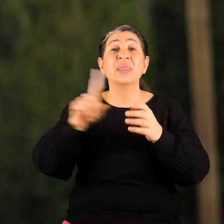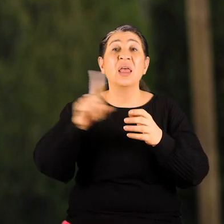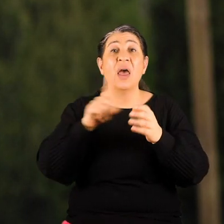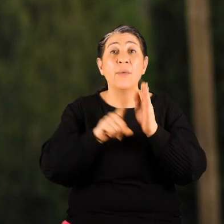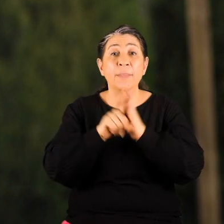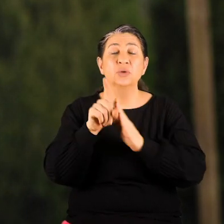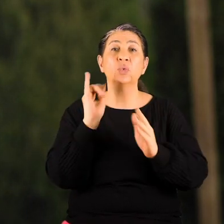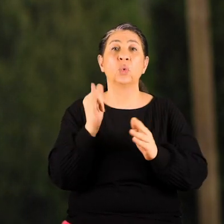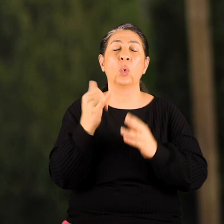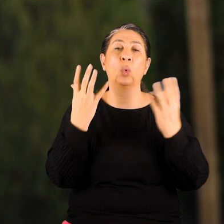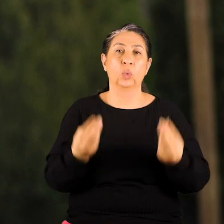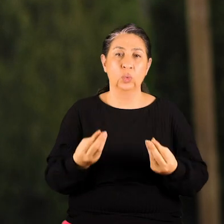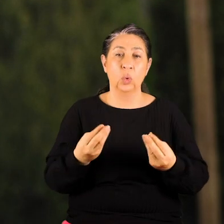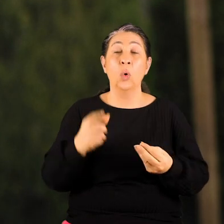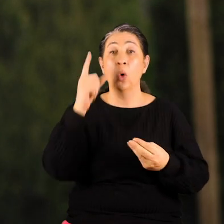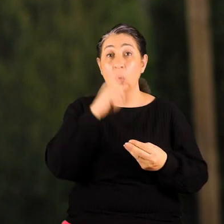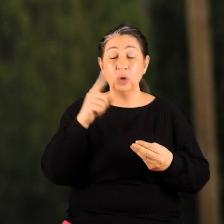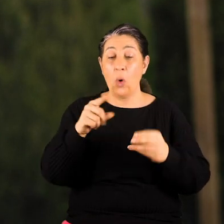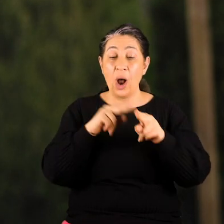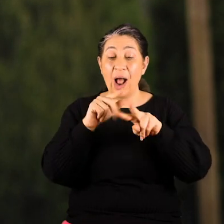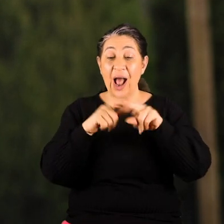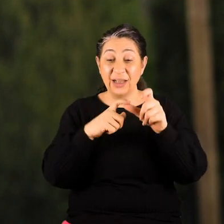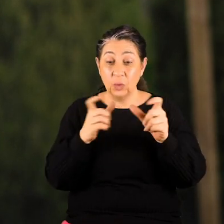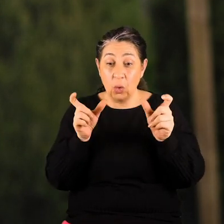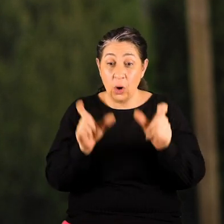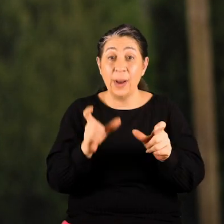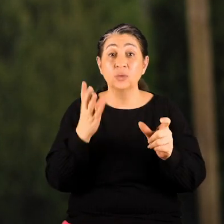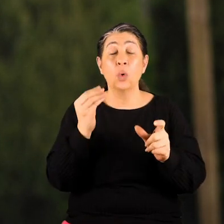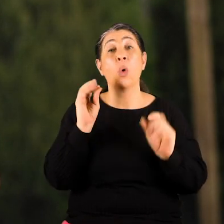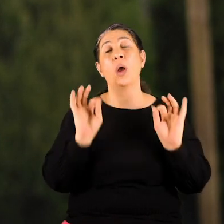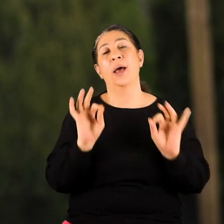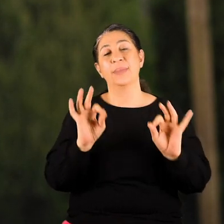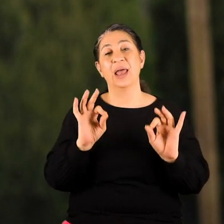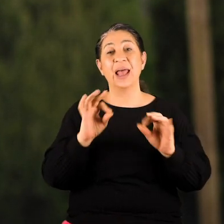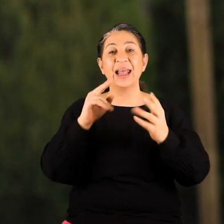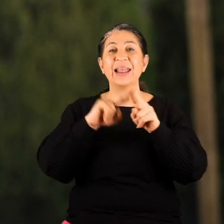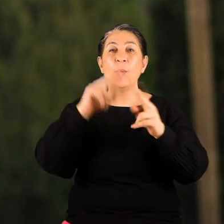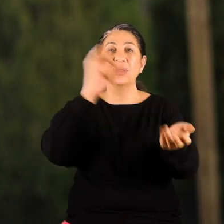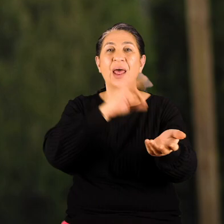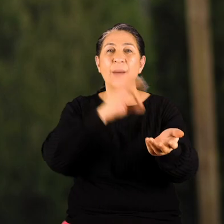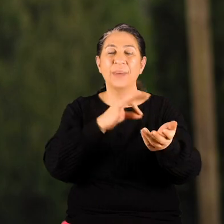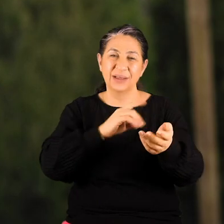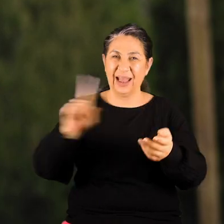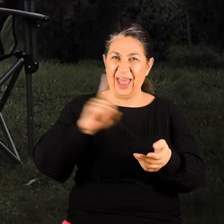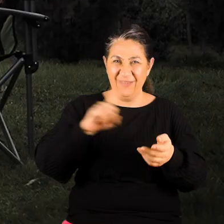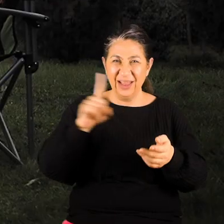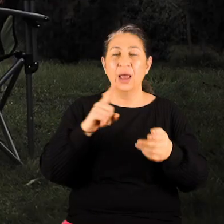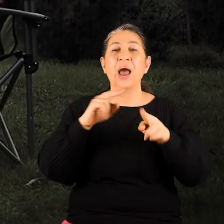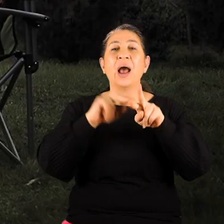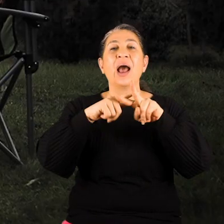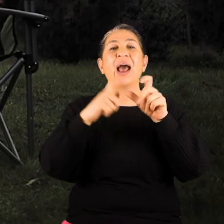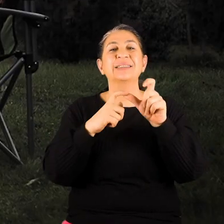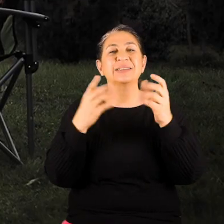kadar kötü olur. Hı-hı. O yüzden o kasları korumak aslında çok elzem. Ki kemoterapi kasları zayıflatıyor zaten. Hı-hı.